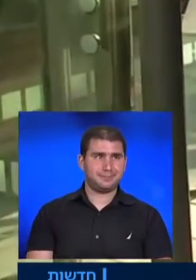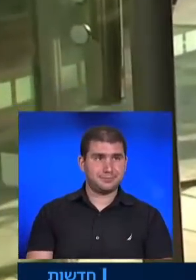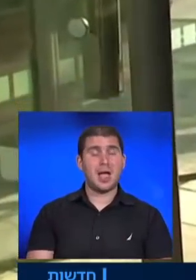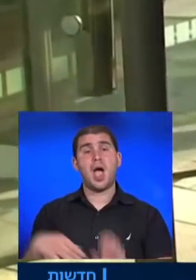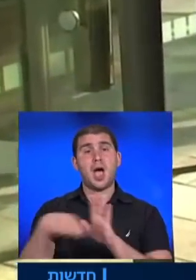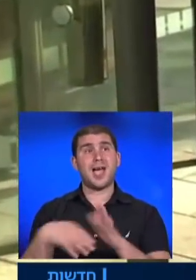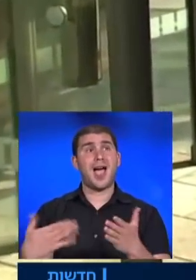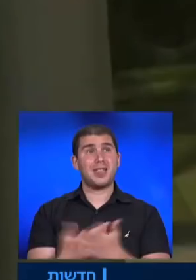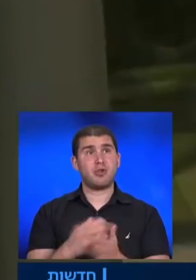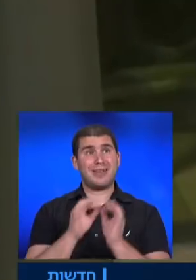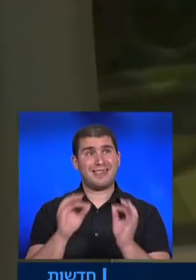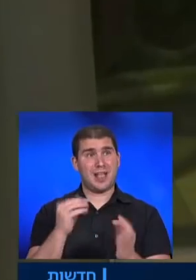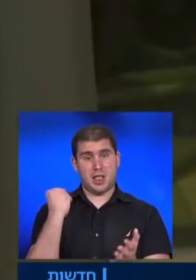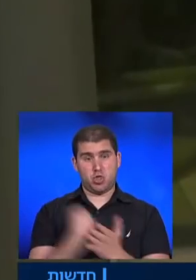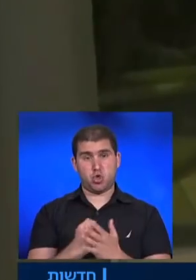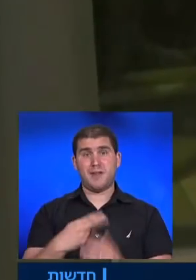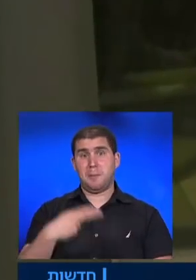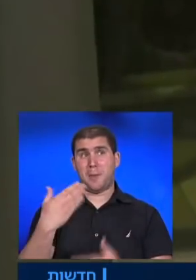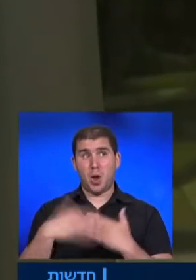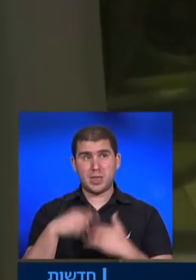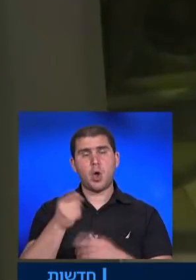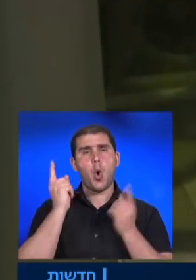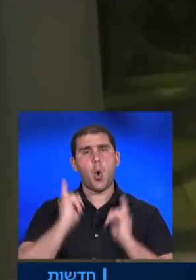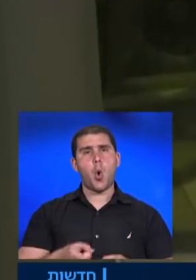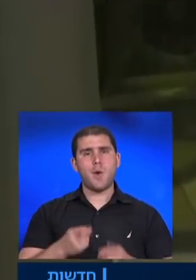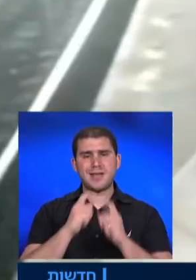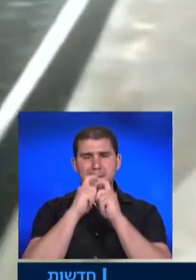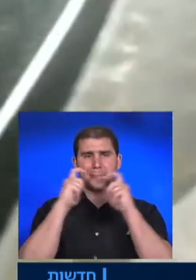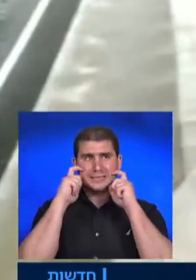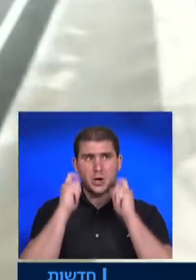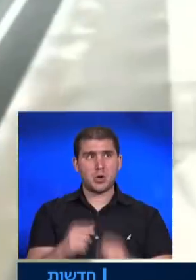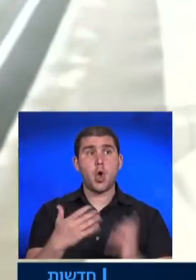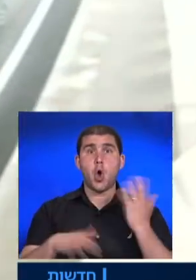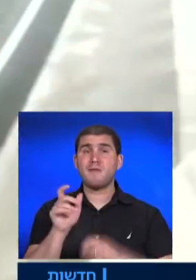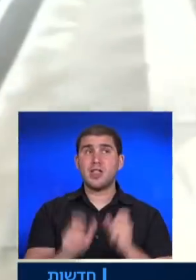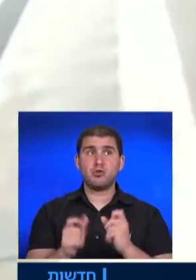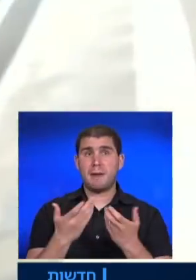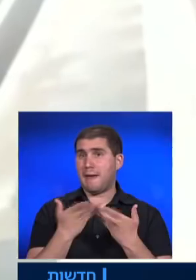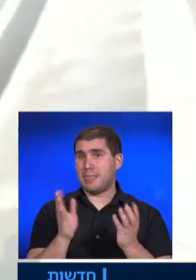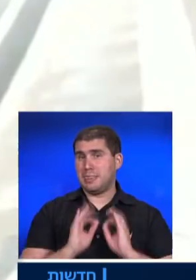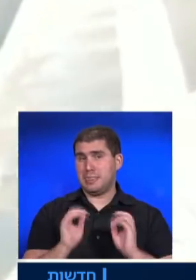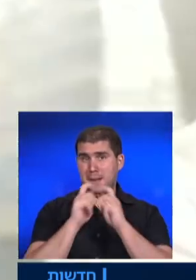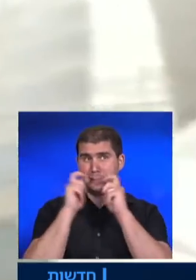לתוקף ביומיים האחרונים היא חובת עטיית מסכות. רוב האנשים הם בלי מסכות.